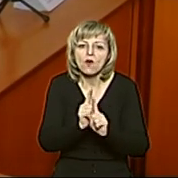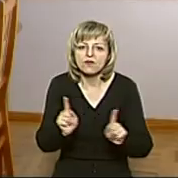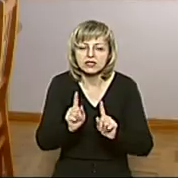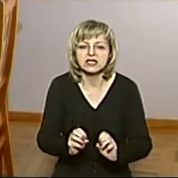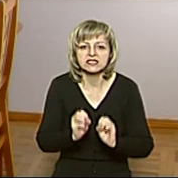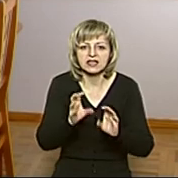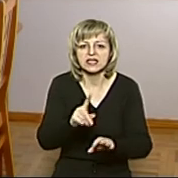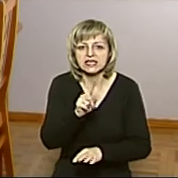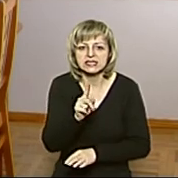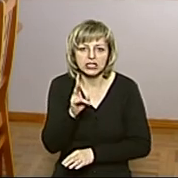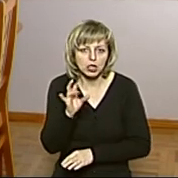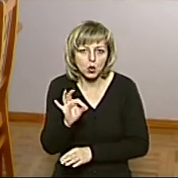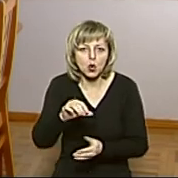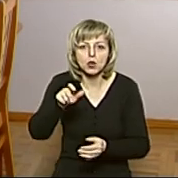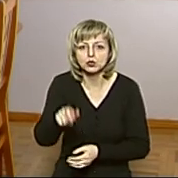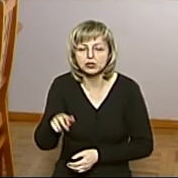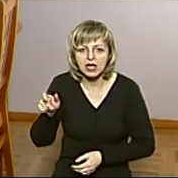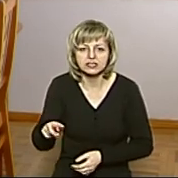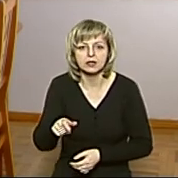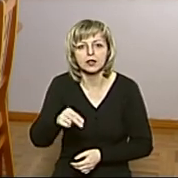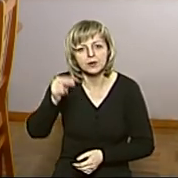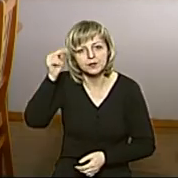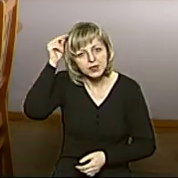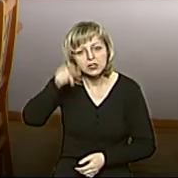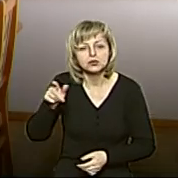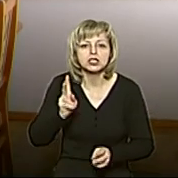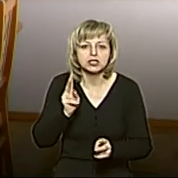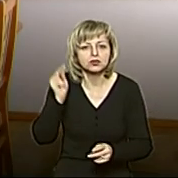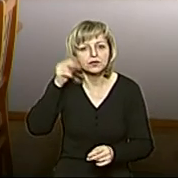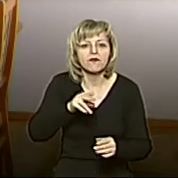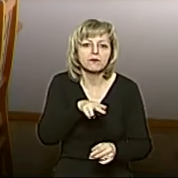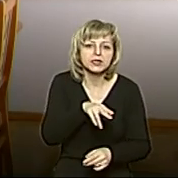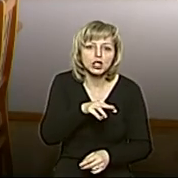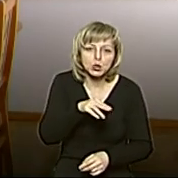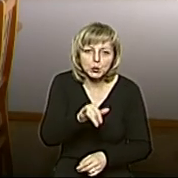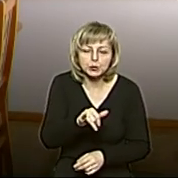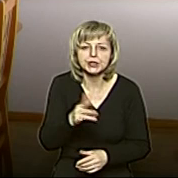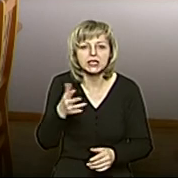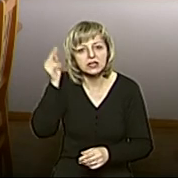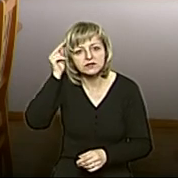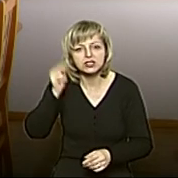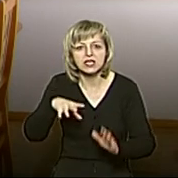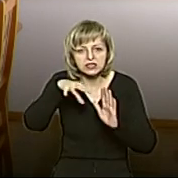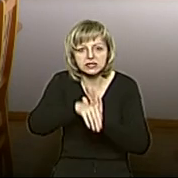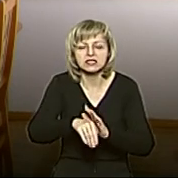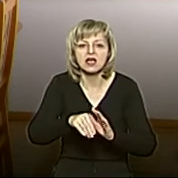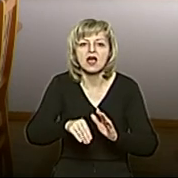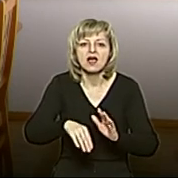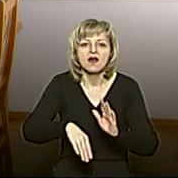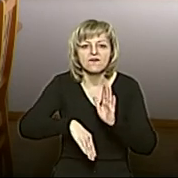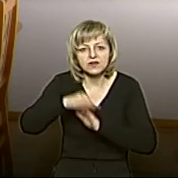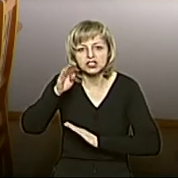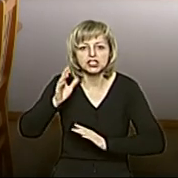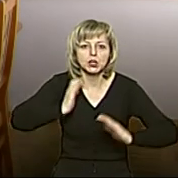ЗНО. Учасники, які навчаються у закладах професійно-технічної освіти, які навчаються у закладах вищої